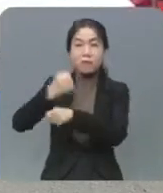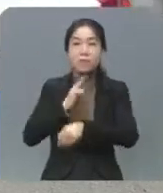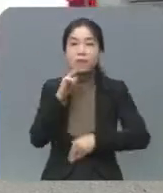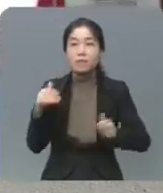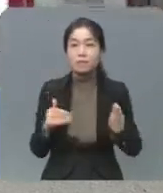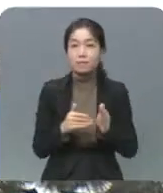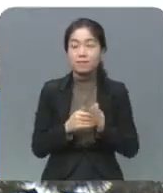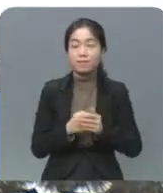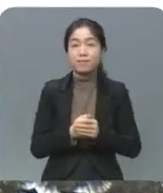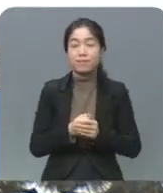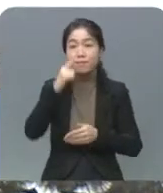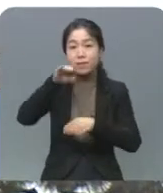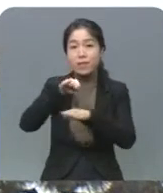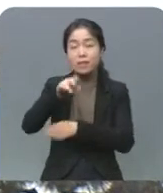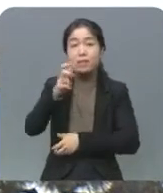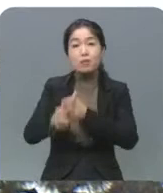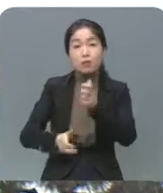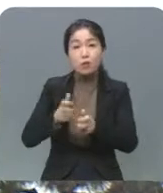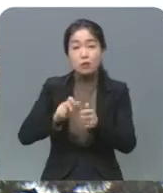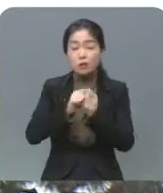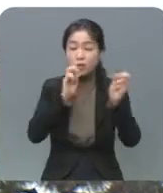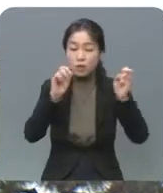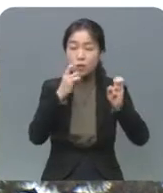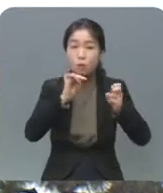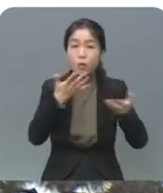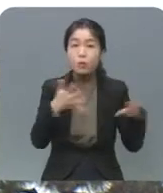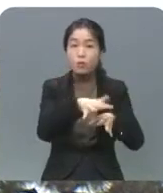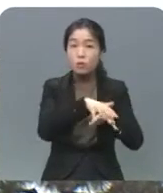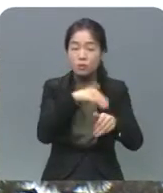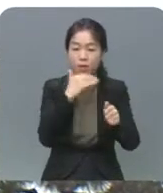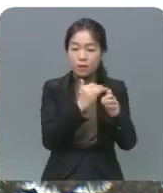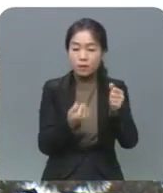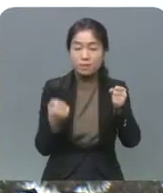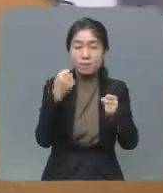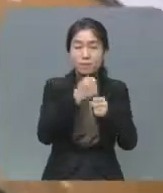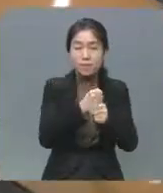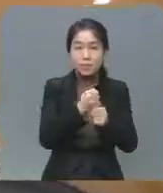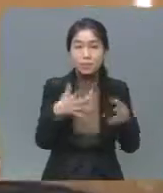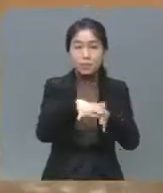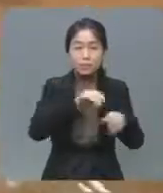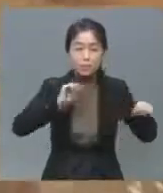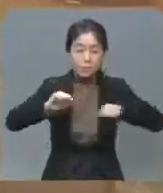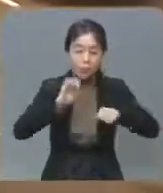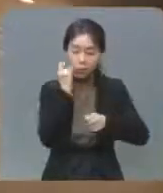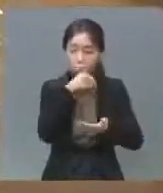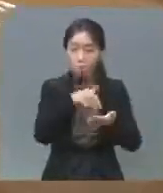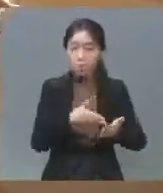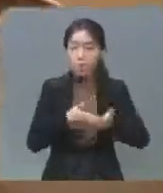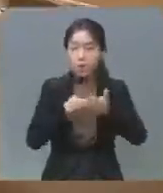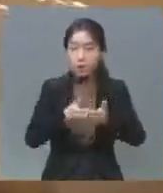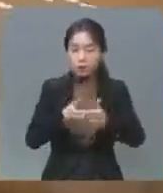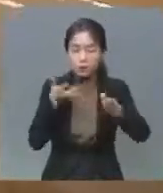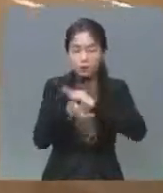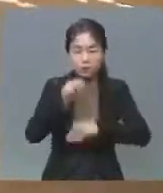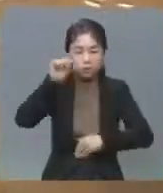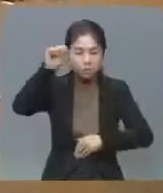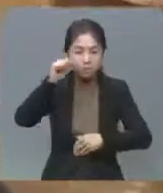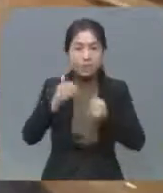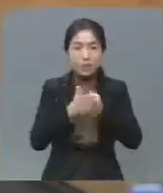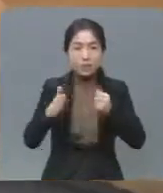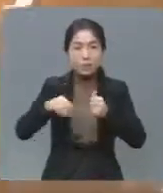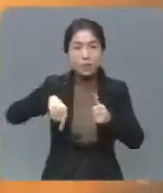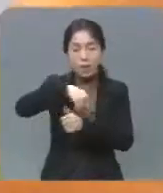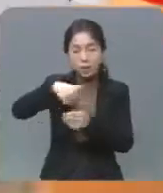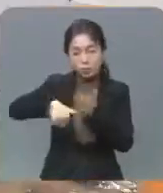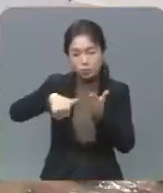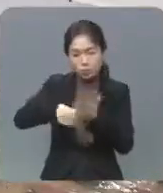밝혔습니다. 기아차 광주공장은 주식회사 호원노조가 해고자 복직과 노조 활동 보장 등을 요구하며 점거 농성에 들어가 자체